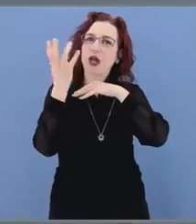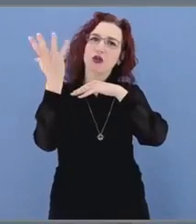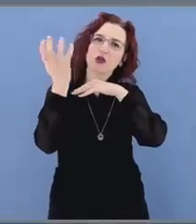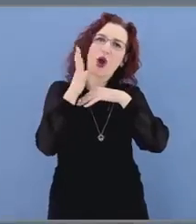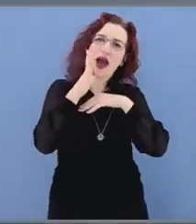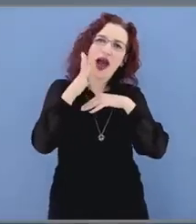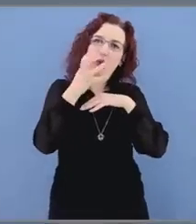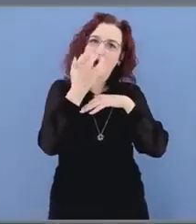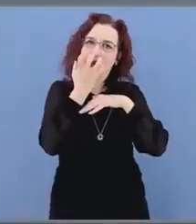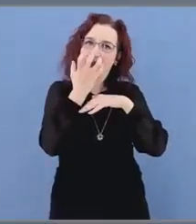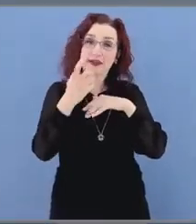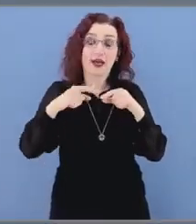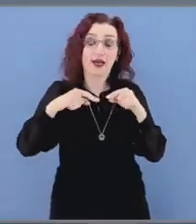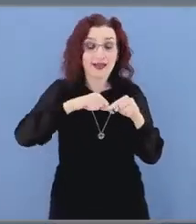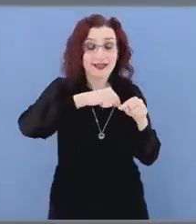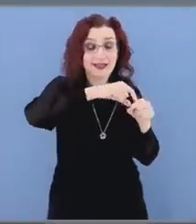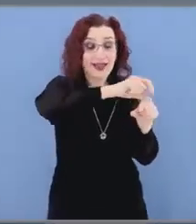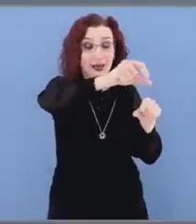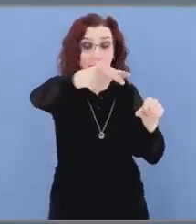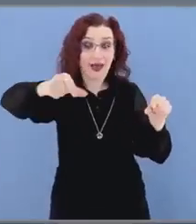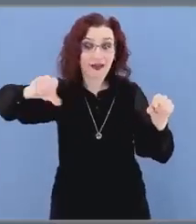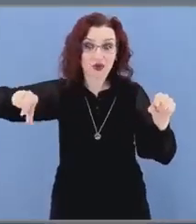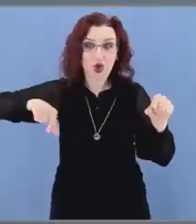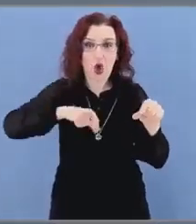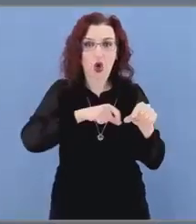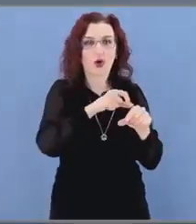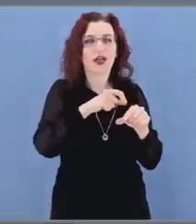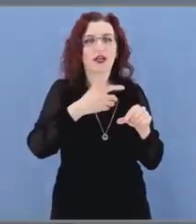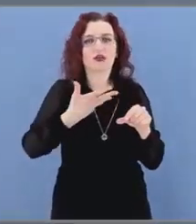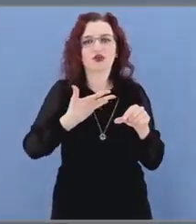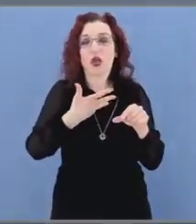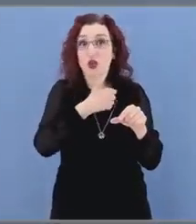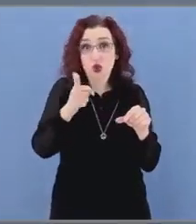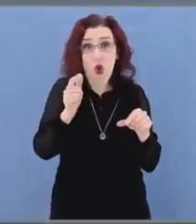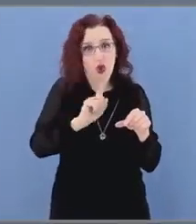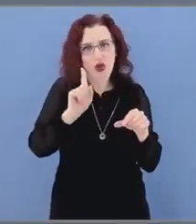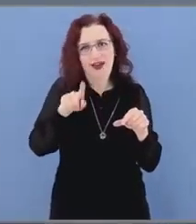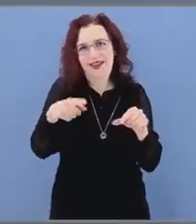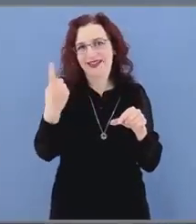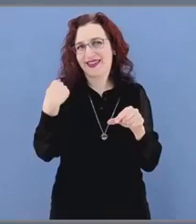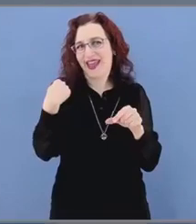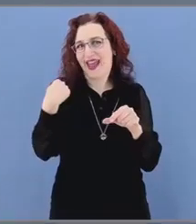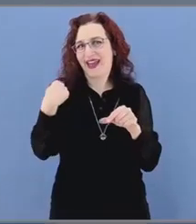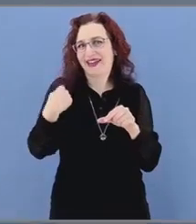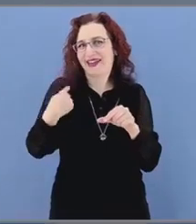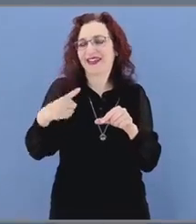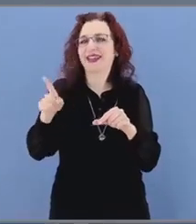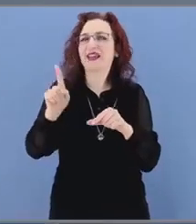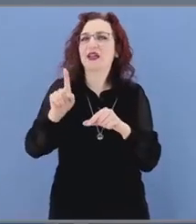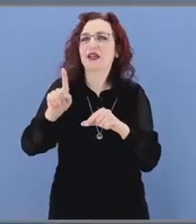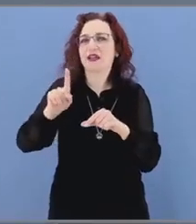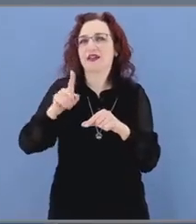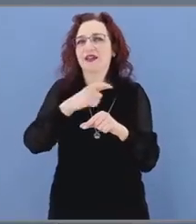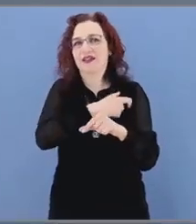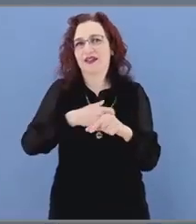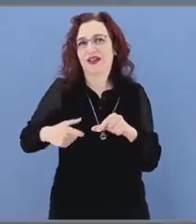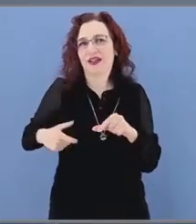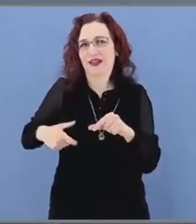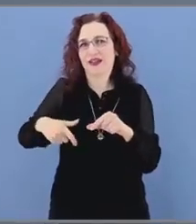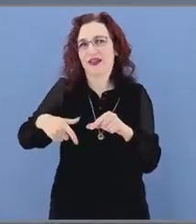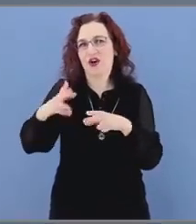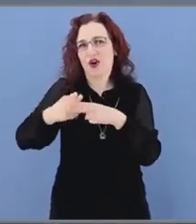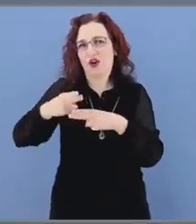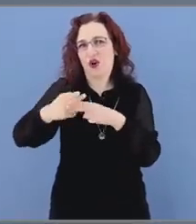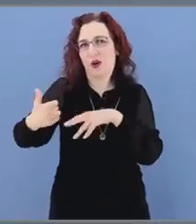con la soprintendenza capitolina per avere l'ok lato loro sul progetto, ma anche